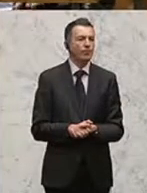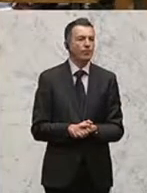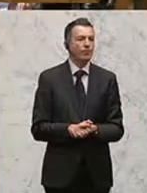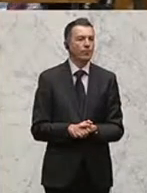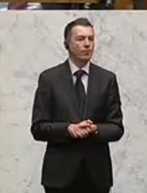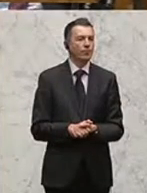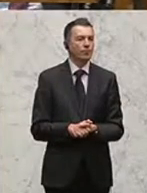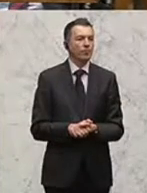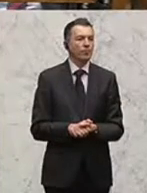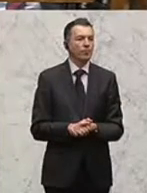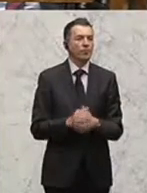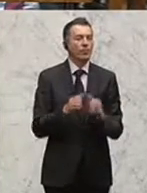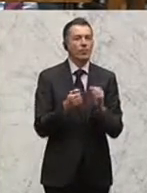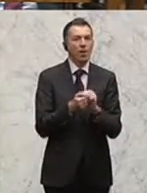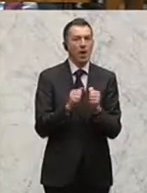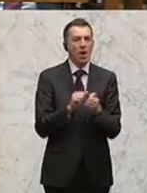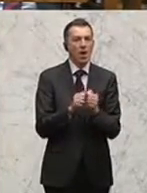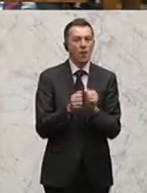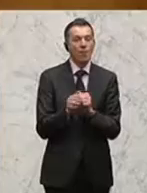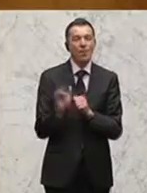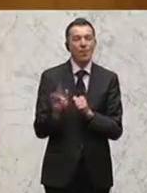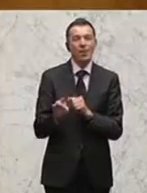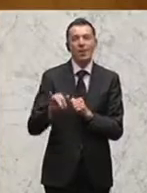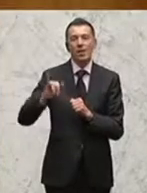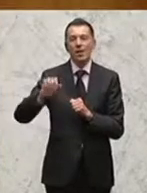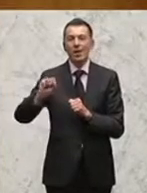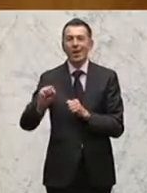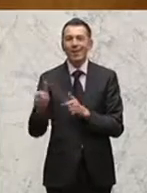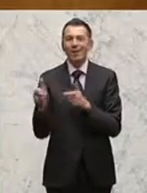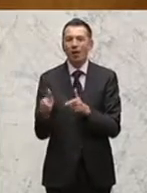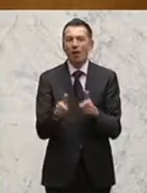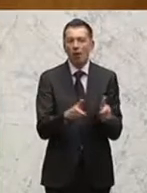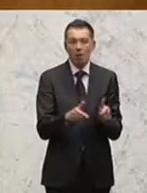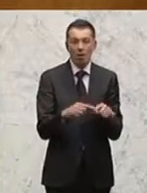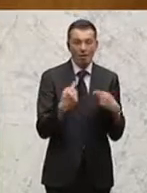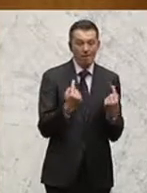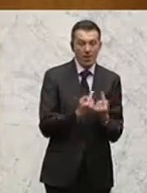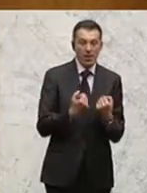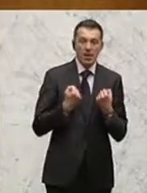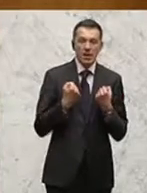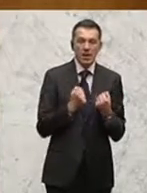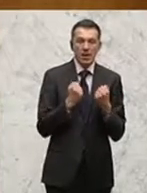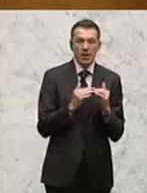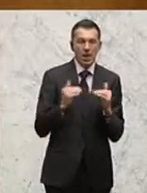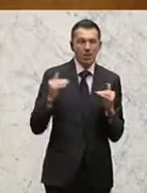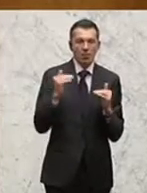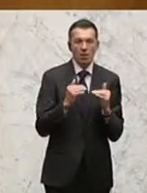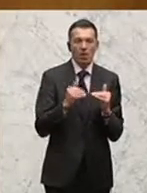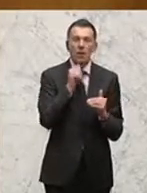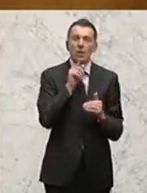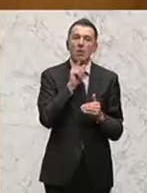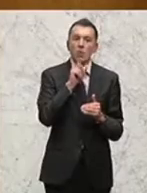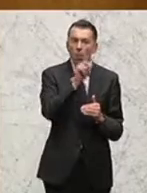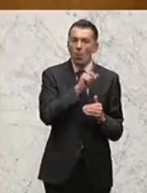Wenn es um den Kampf gegen den IS-Terror geht, sind nicht nur wir als Sicherheitsbehörde, ist nicht nur die